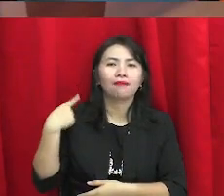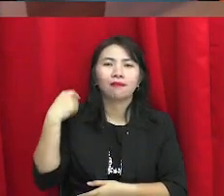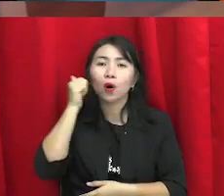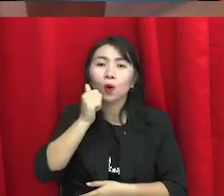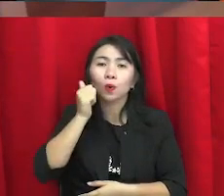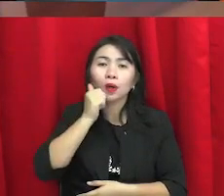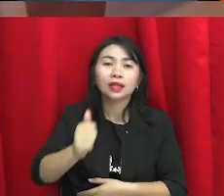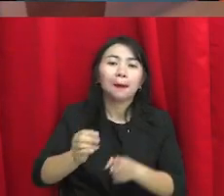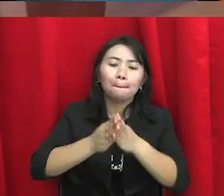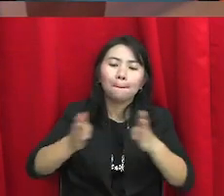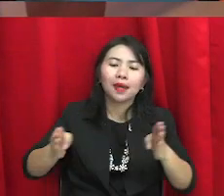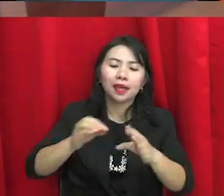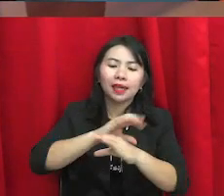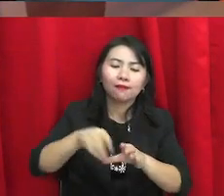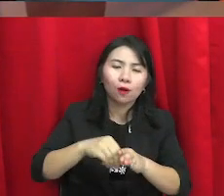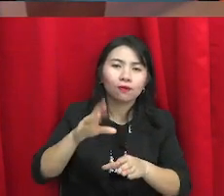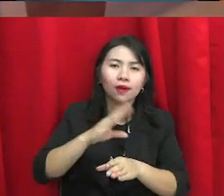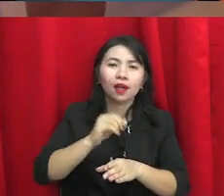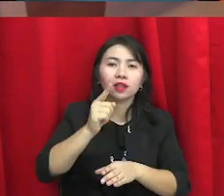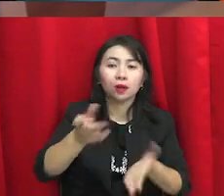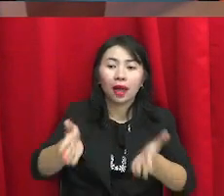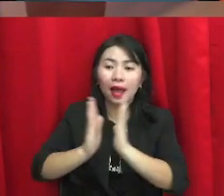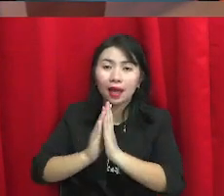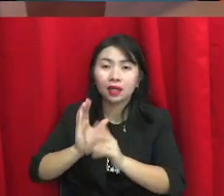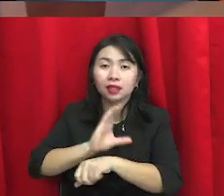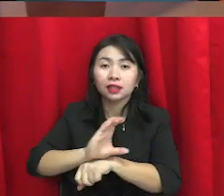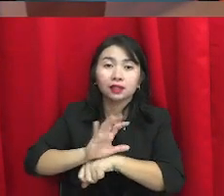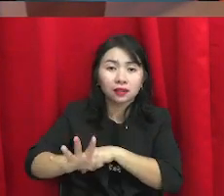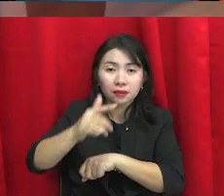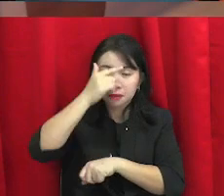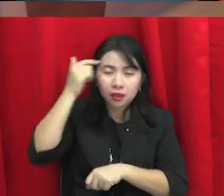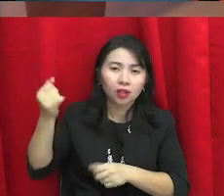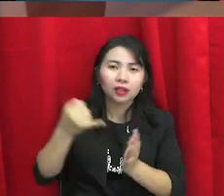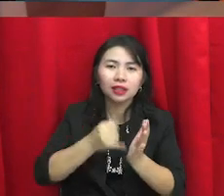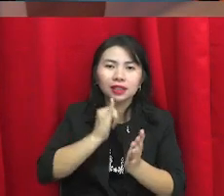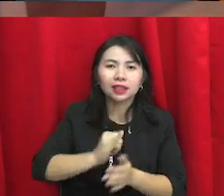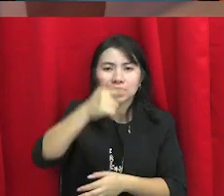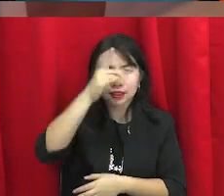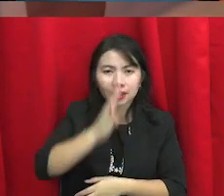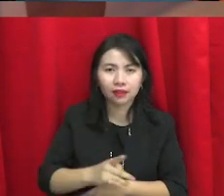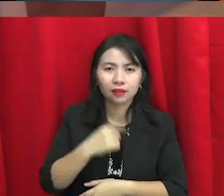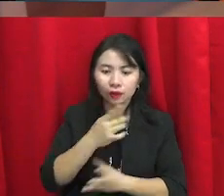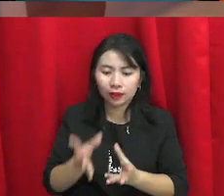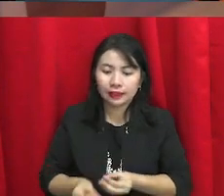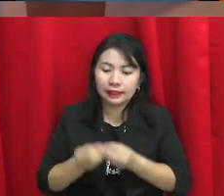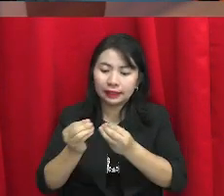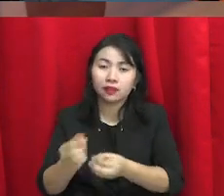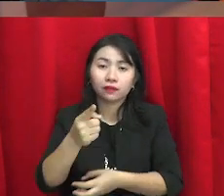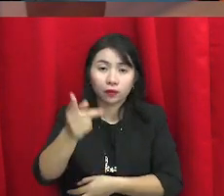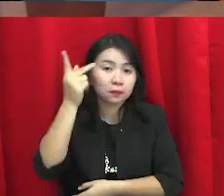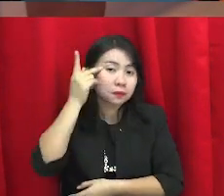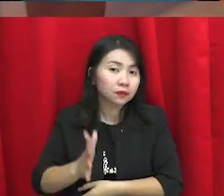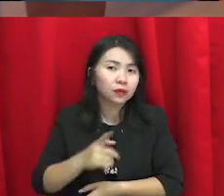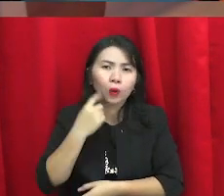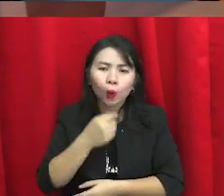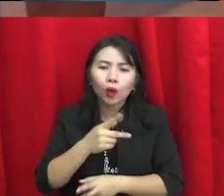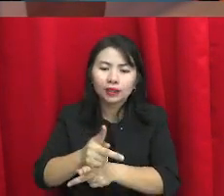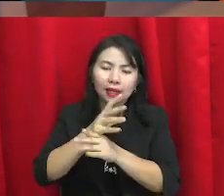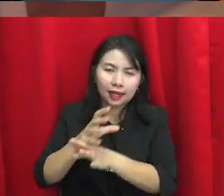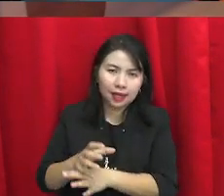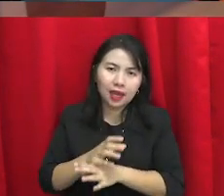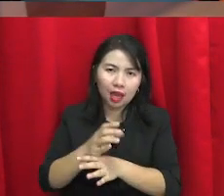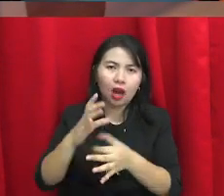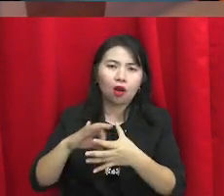mong konsultahin. Dahil siya ang inassign na pastor sa iyo ng Diyos. Mag-alaga ng spiritual condition